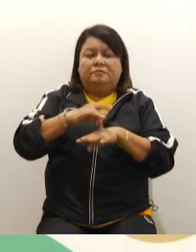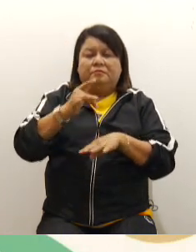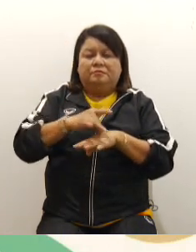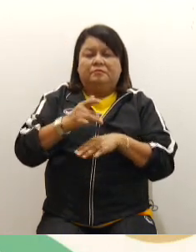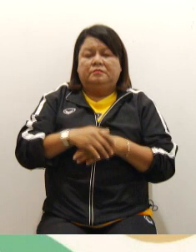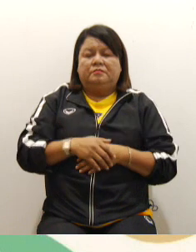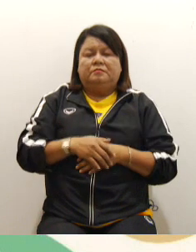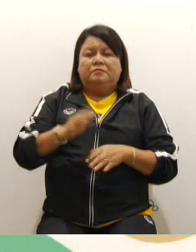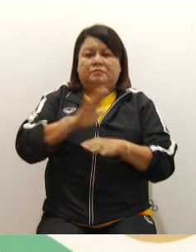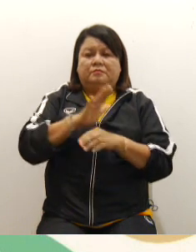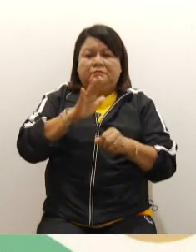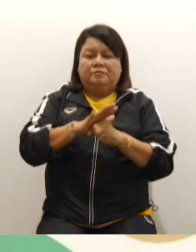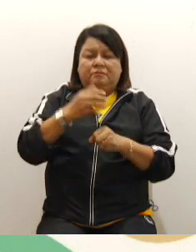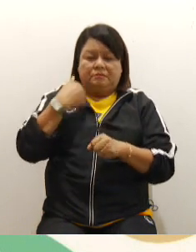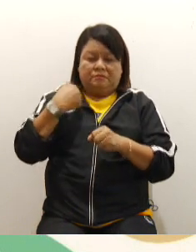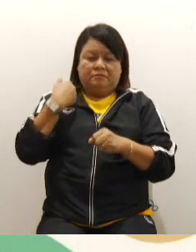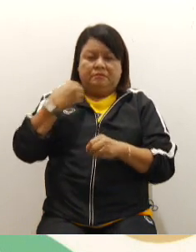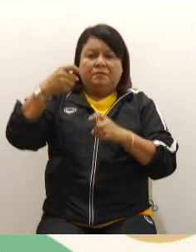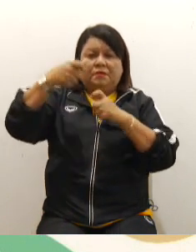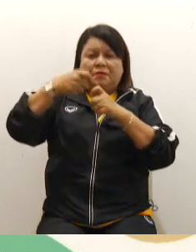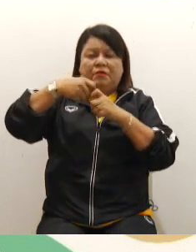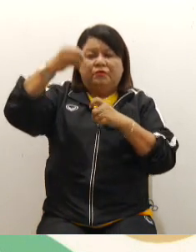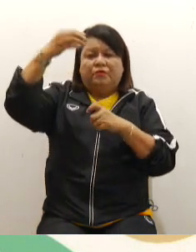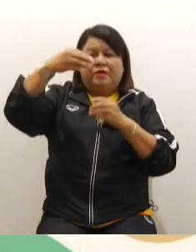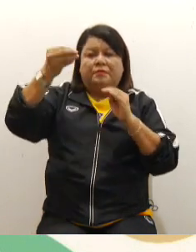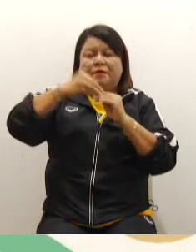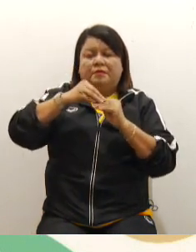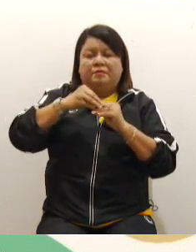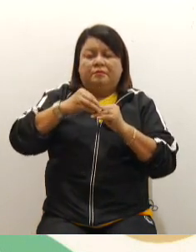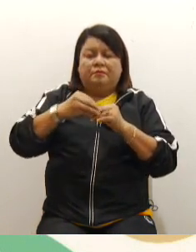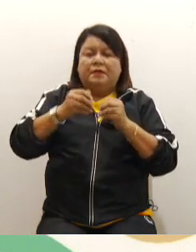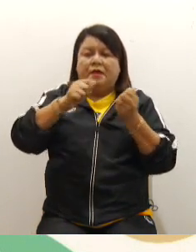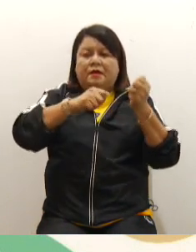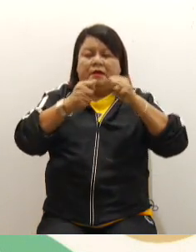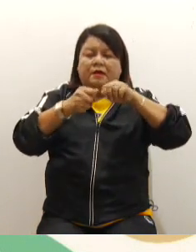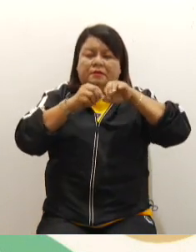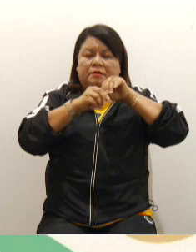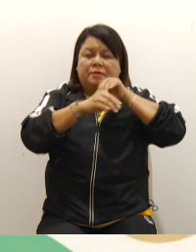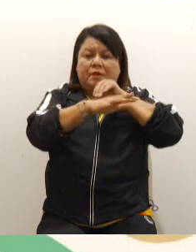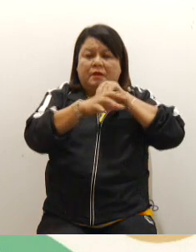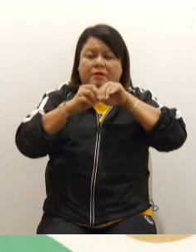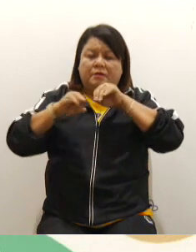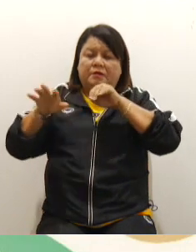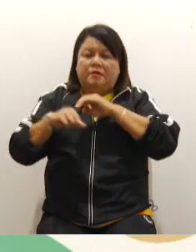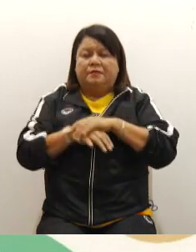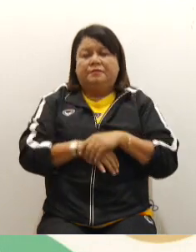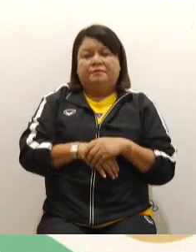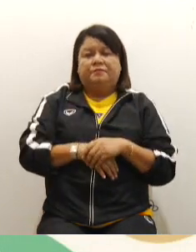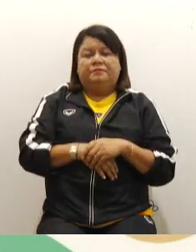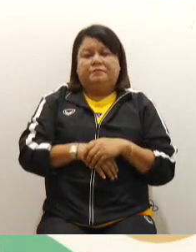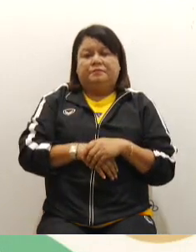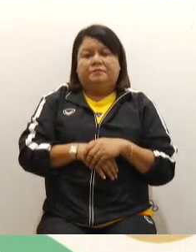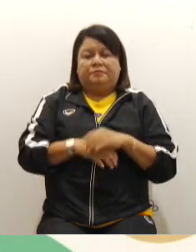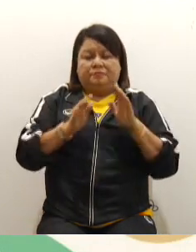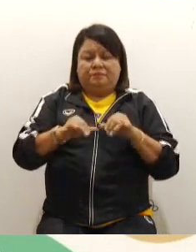ยมันไม่เพียงพอเราก็ต้องมีไฟเพิ่มนะคะการระบายอากาศนี่สำคัญมากเลยเพราะว่าถ้าเราไม่มีการระบายอากาศที่ดีค